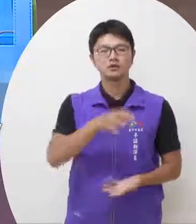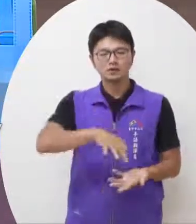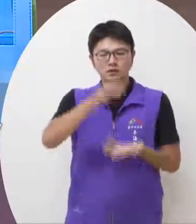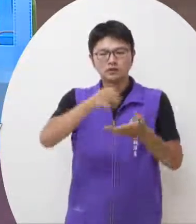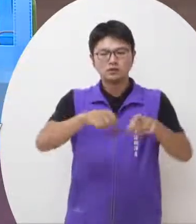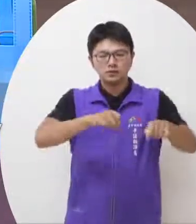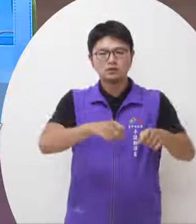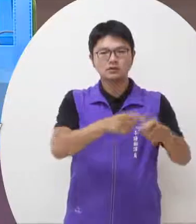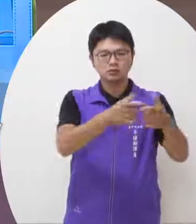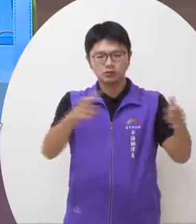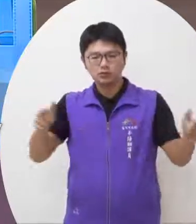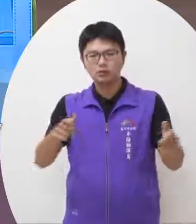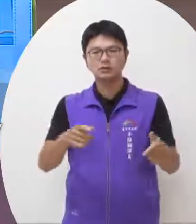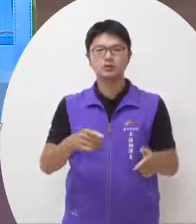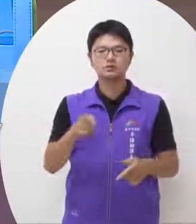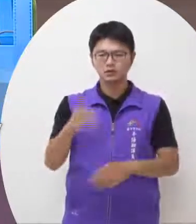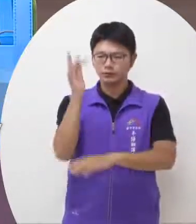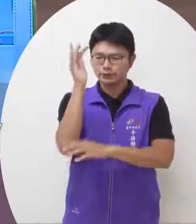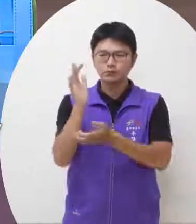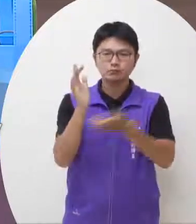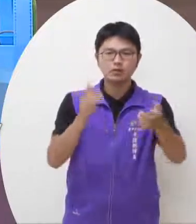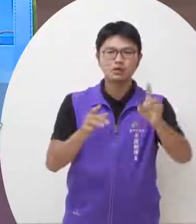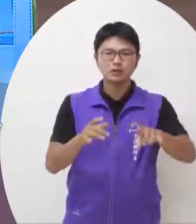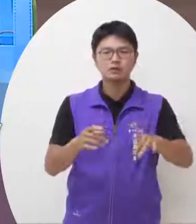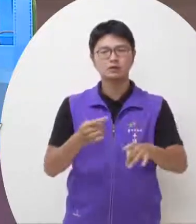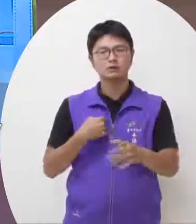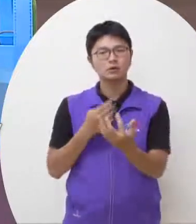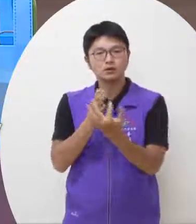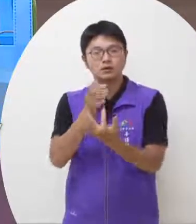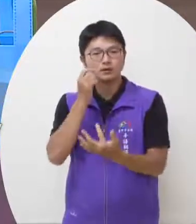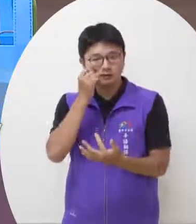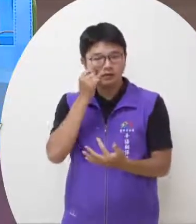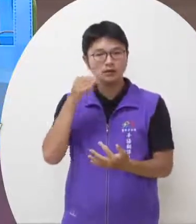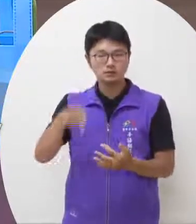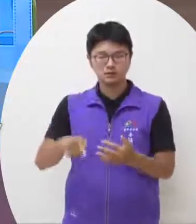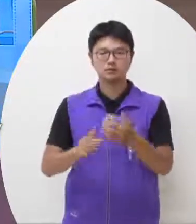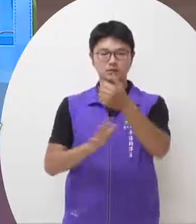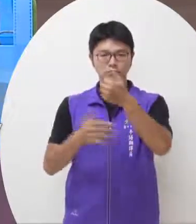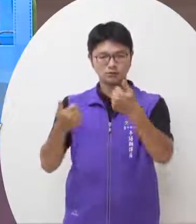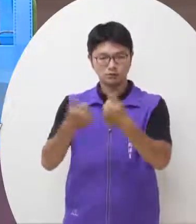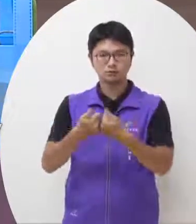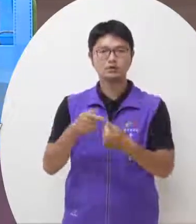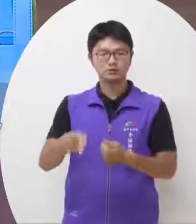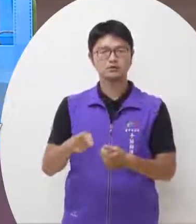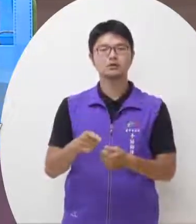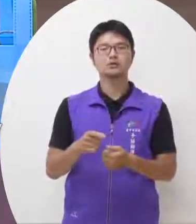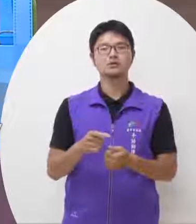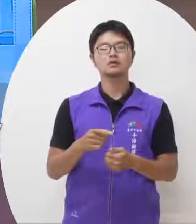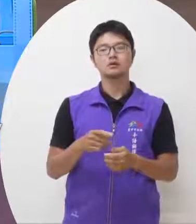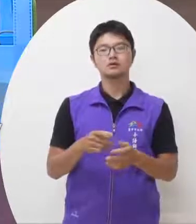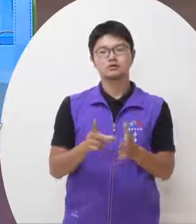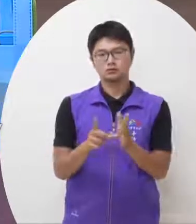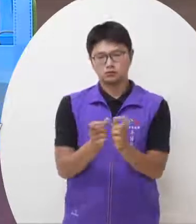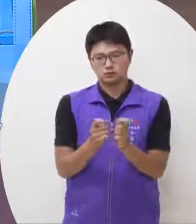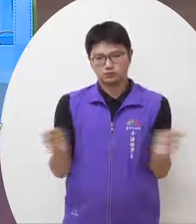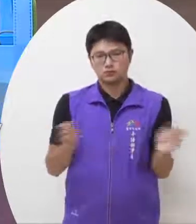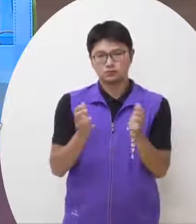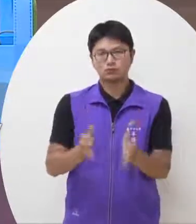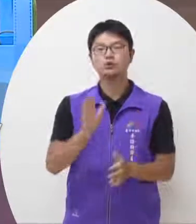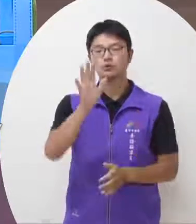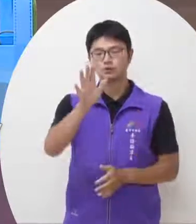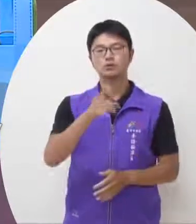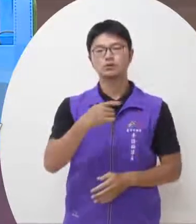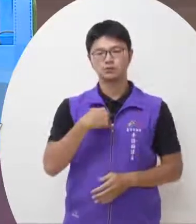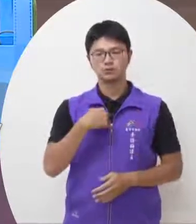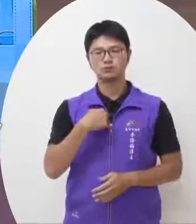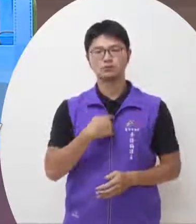被按到刷被给刷到，而且我们没办法。但是他有一个委员会，这么多年政府都有一个委员会，那我们可以请大家来列席，这